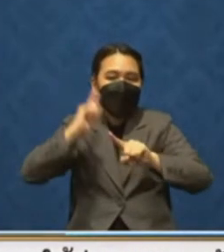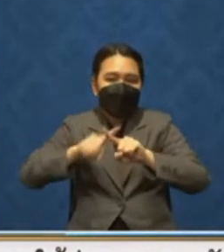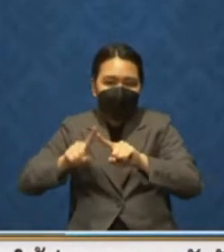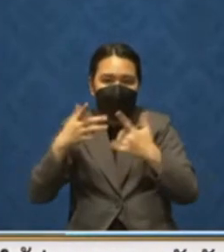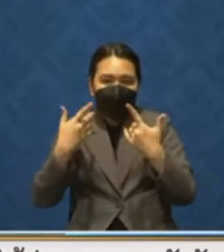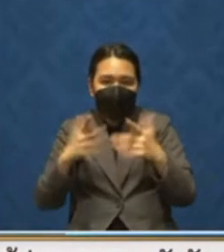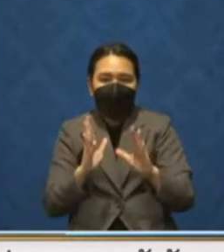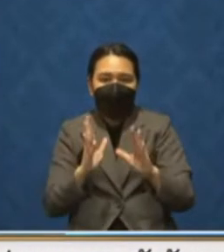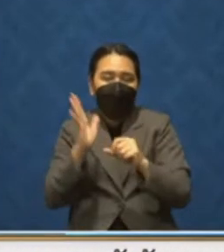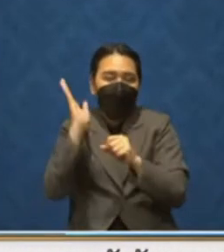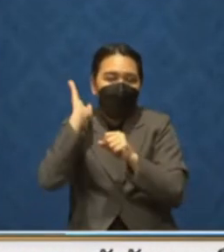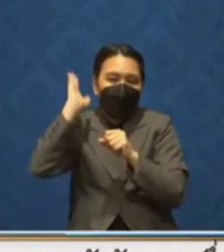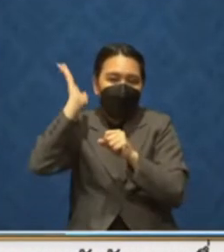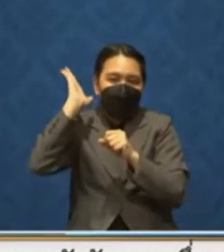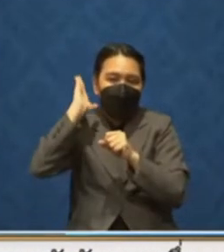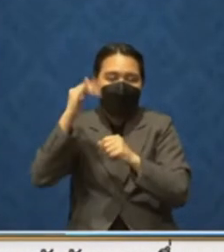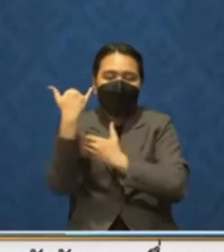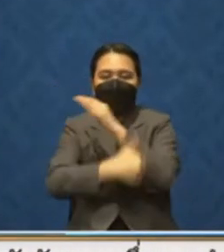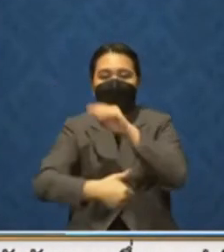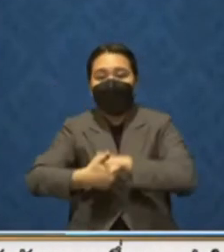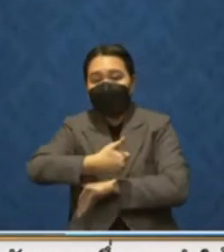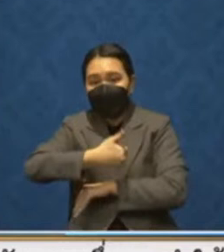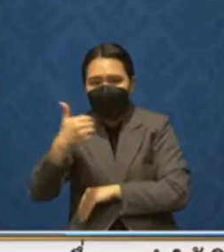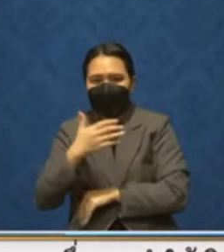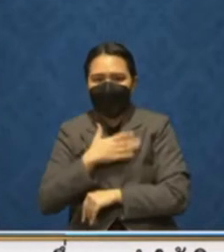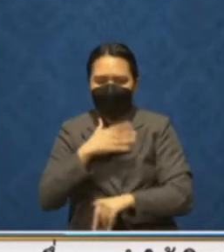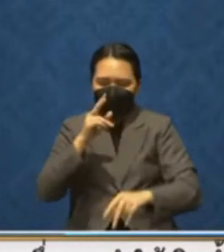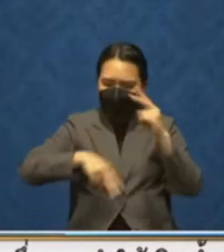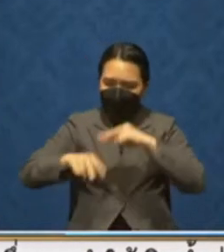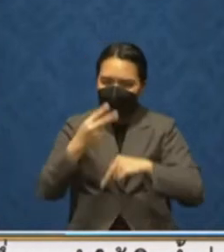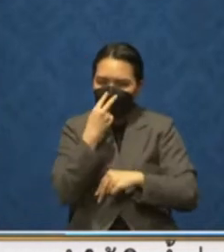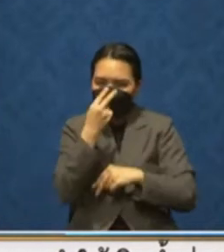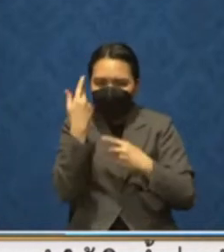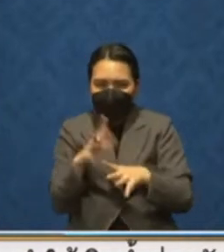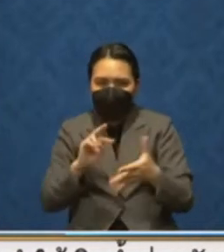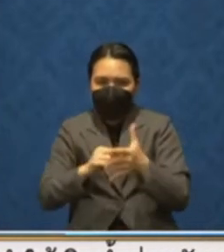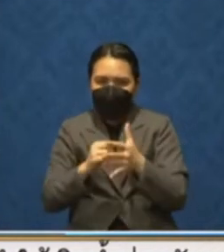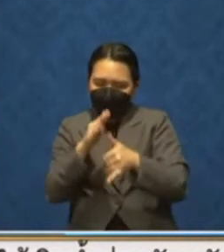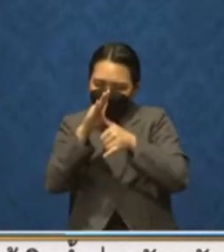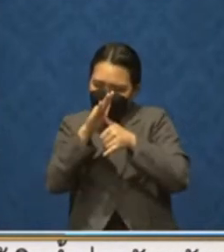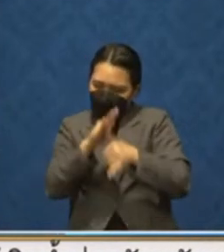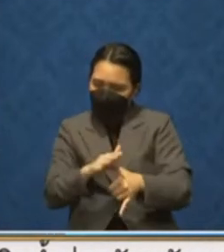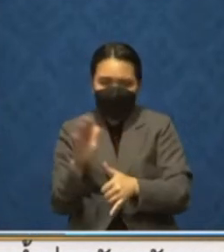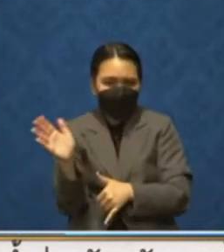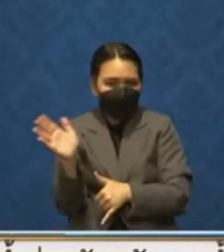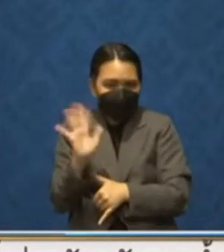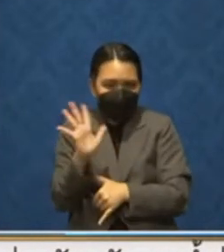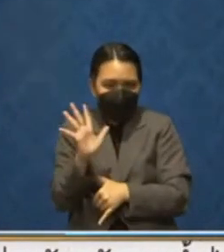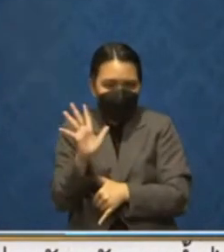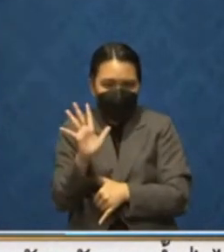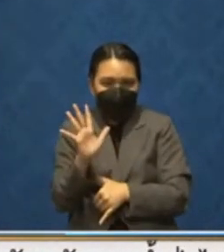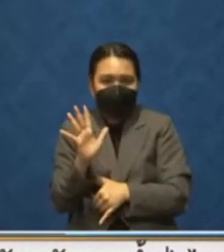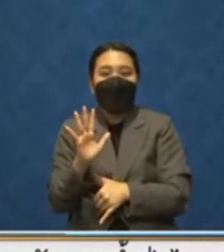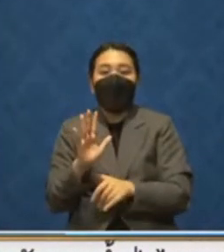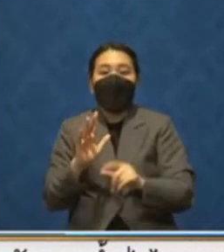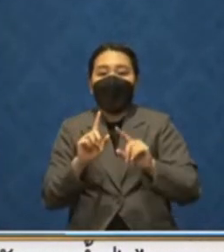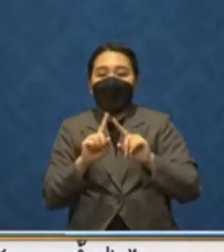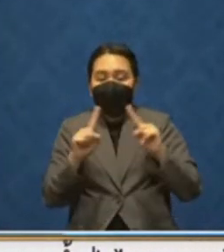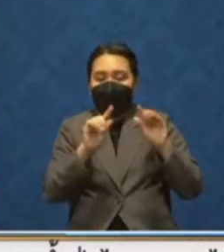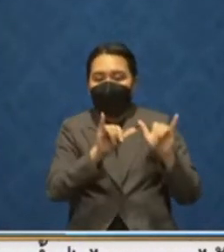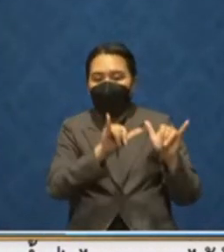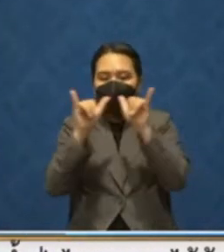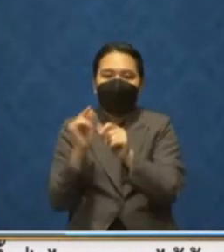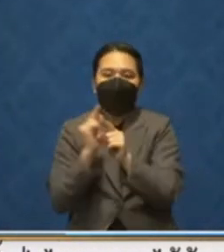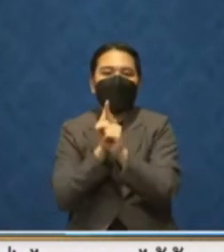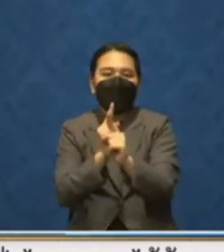ประเทศนะครับผมผมตรวจสอบแล้วไม่มีการไปกดดันอะไรต้องสิ้นเลยน่ะเข้าจะมีการย้ายกันตามระบบ